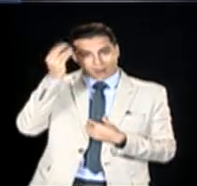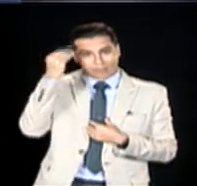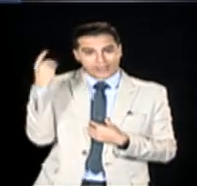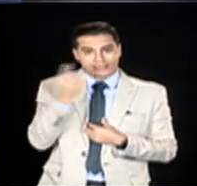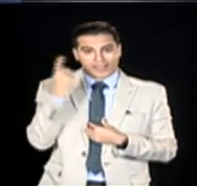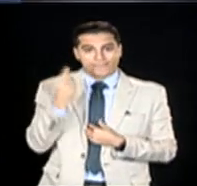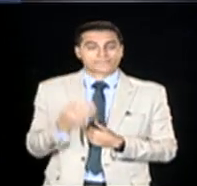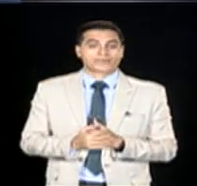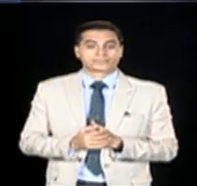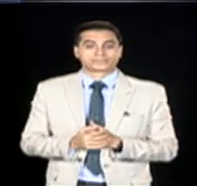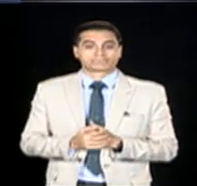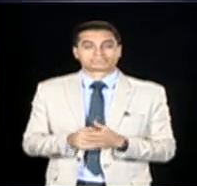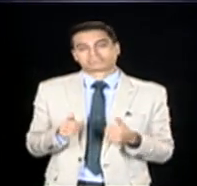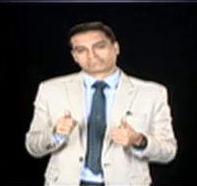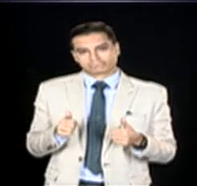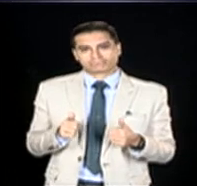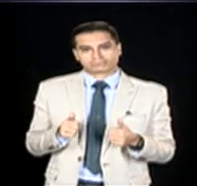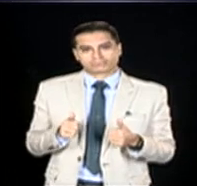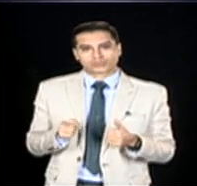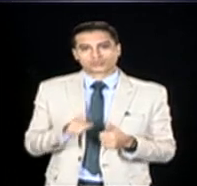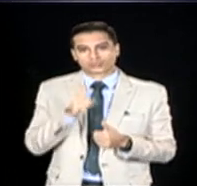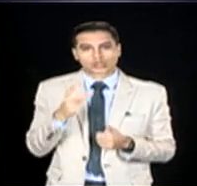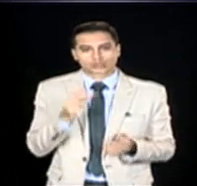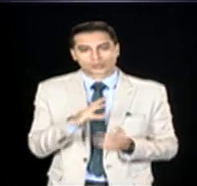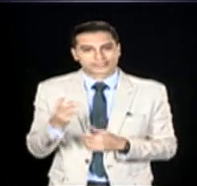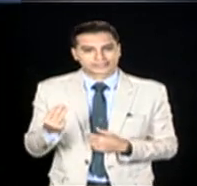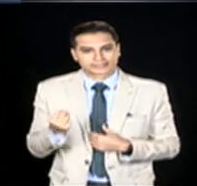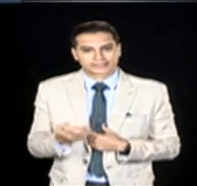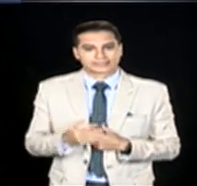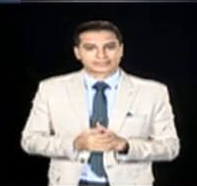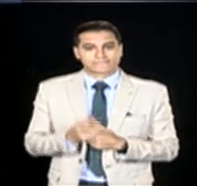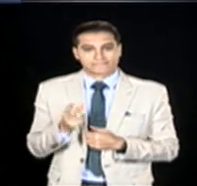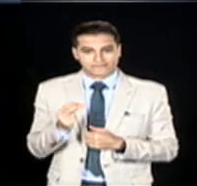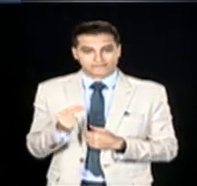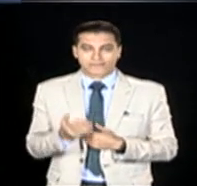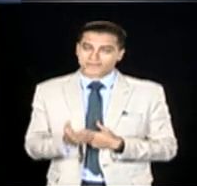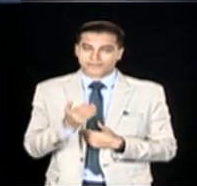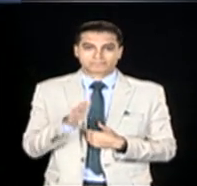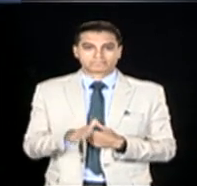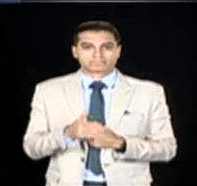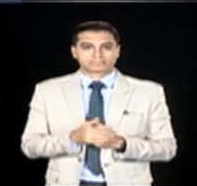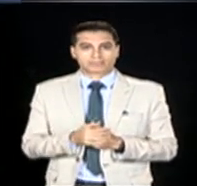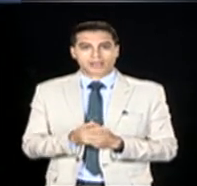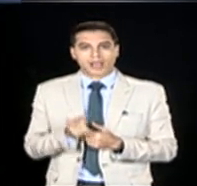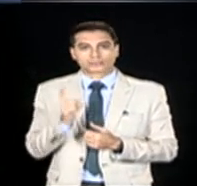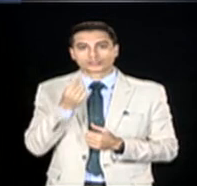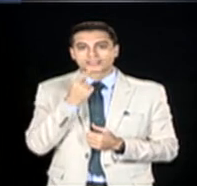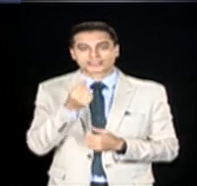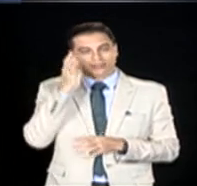معلومات عامة، تمام. يا ترى السؤال بـ20 نقطة ولا بـ30 نقطة؟ بـ20 نقطة. 20 نقطة، عندك 15